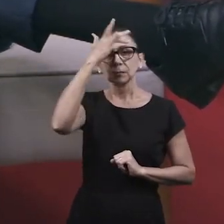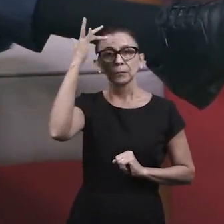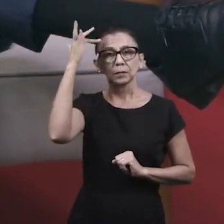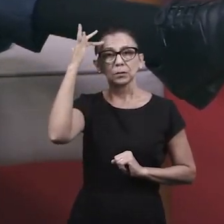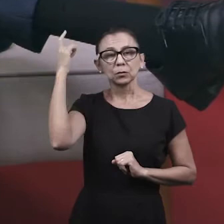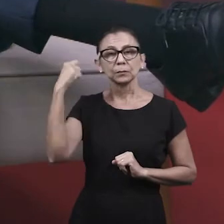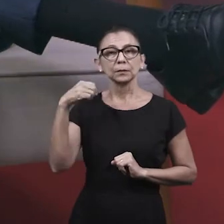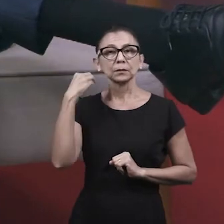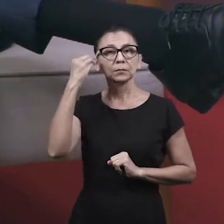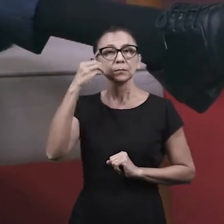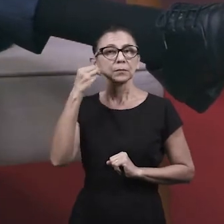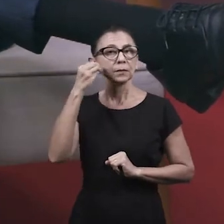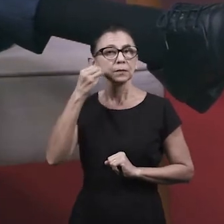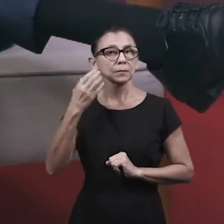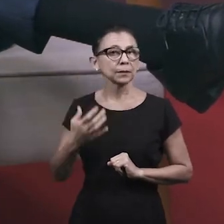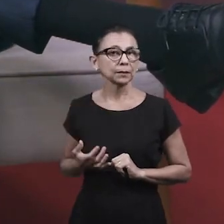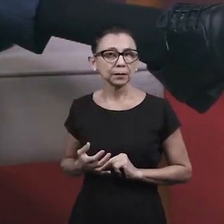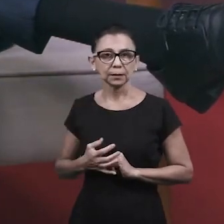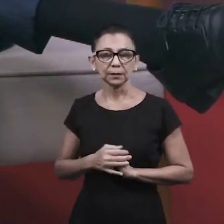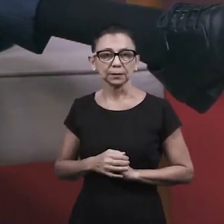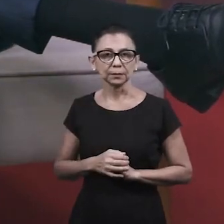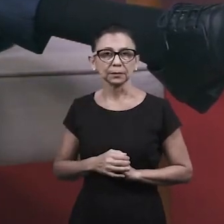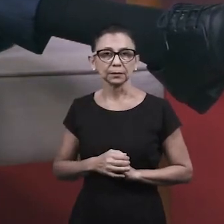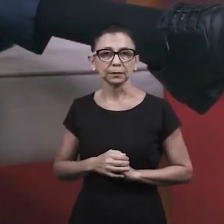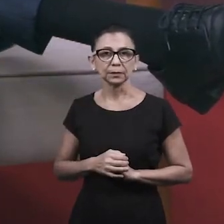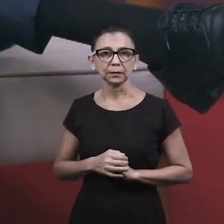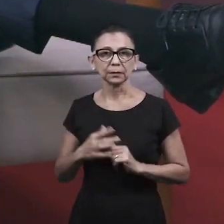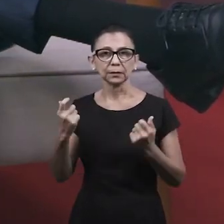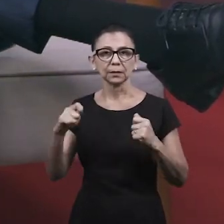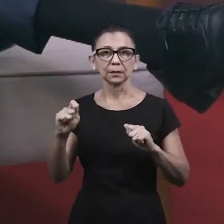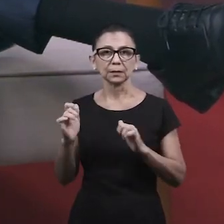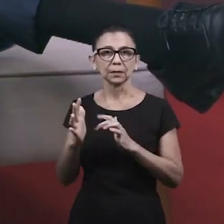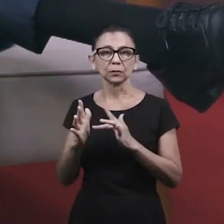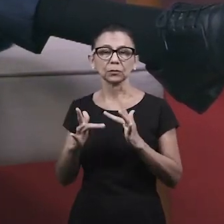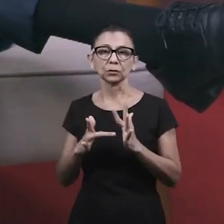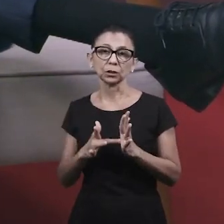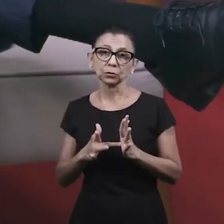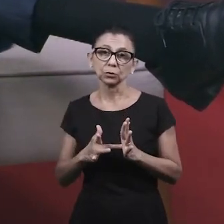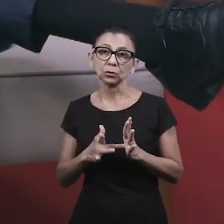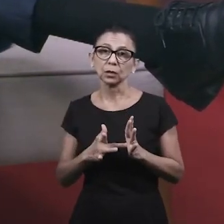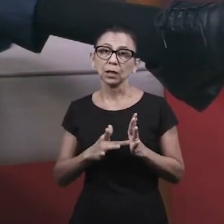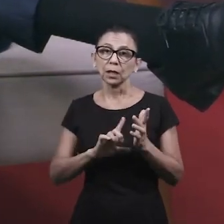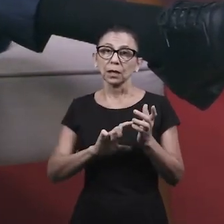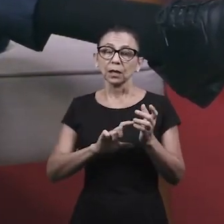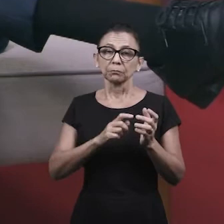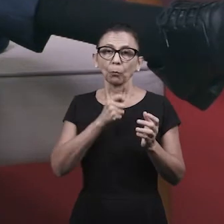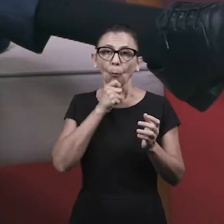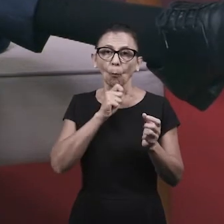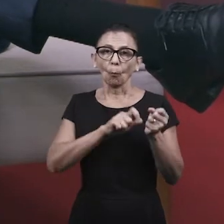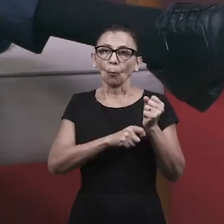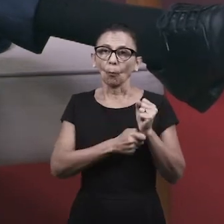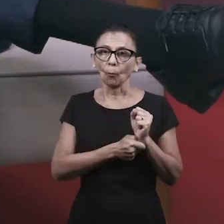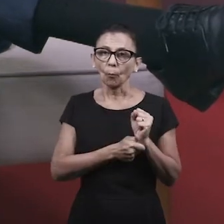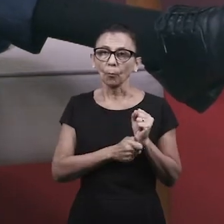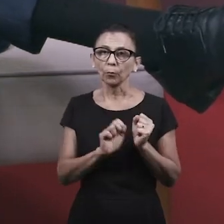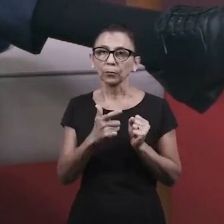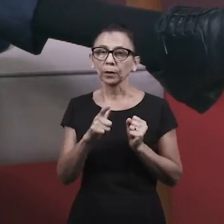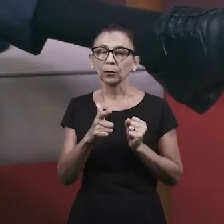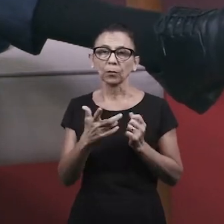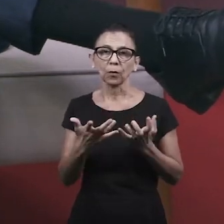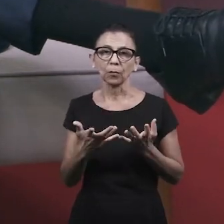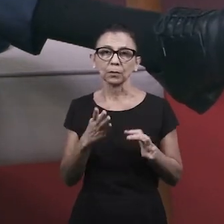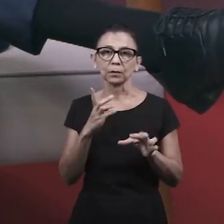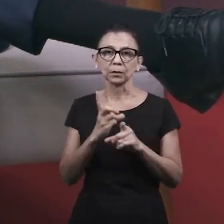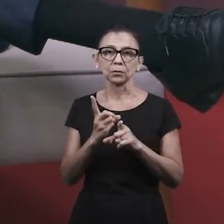expérience genuine que l'homme a besoin d'avoir avec Dieu par la foi en Jésus. Nous n'avons pas